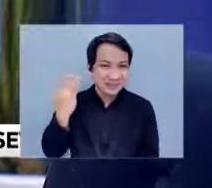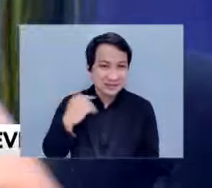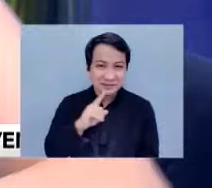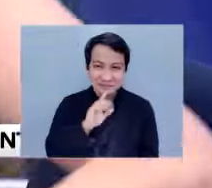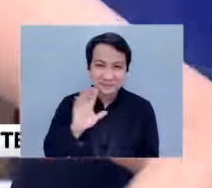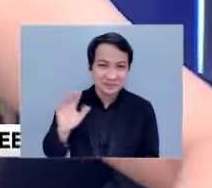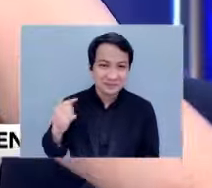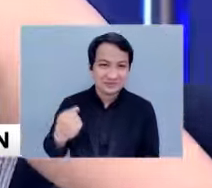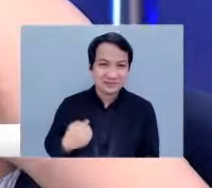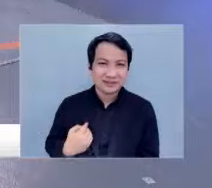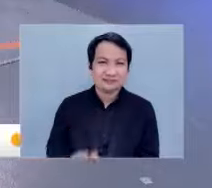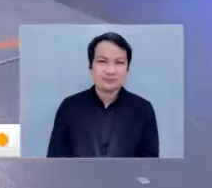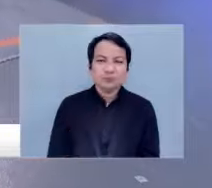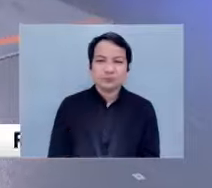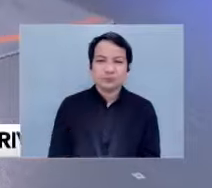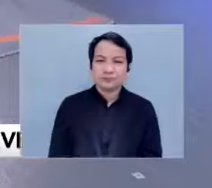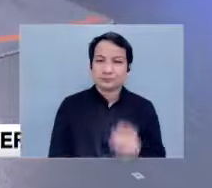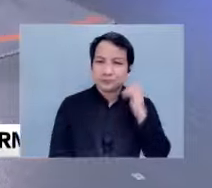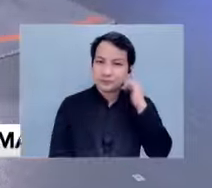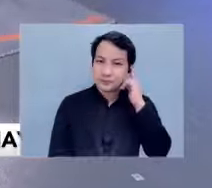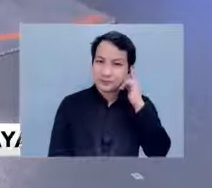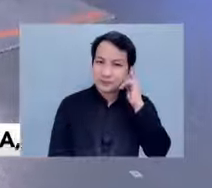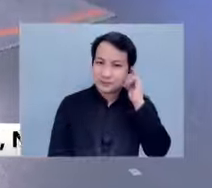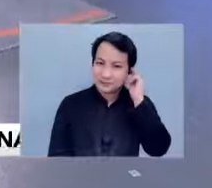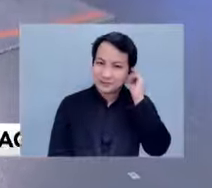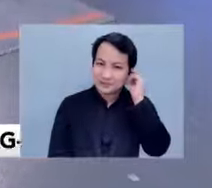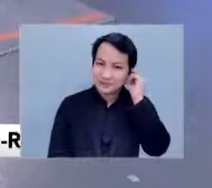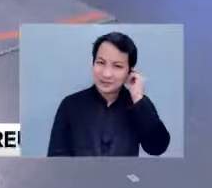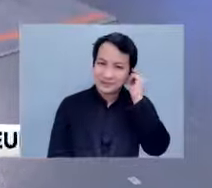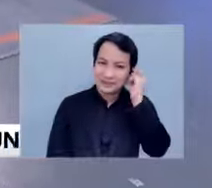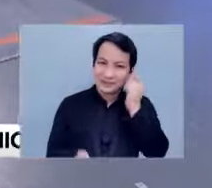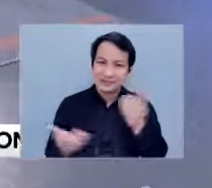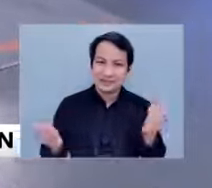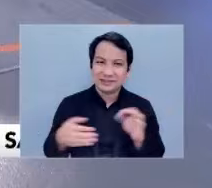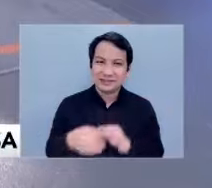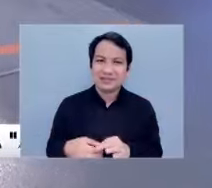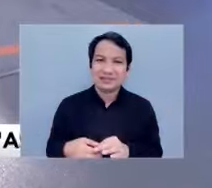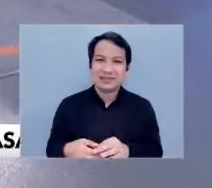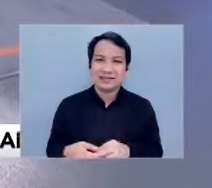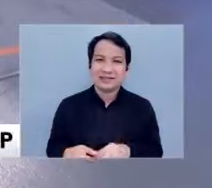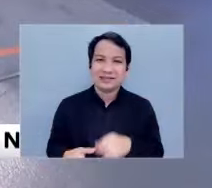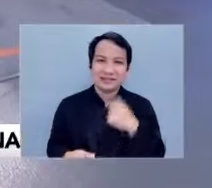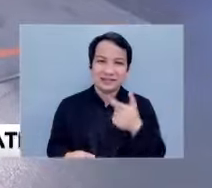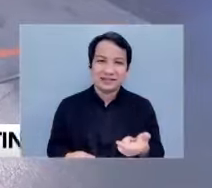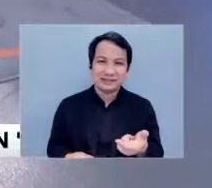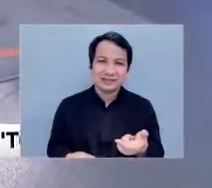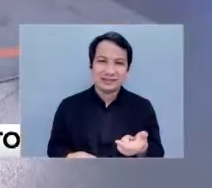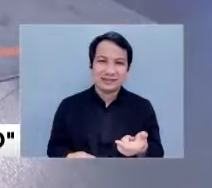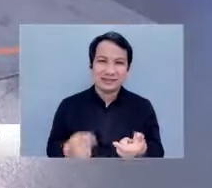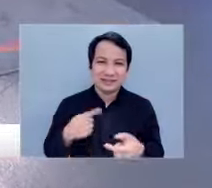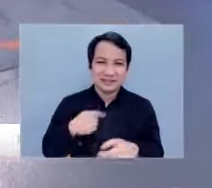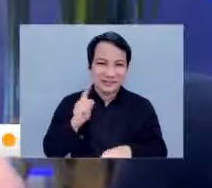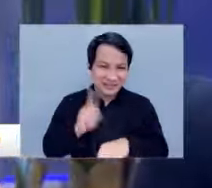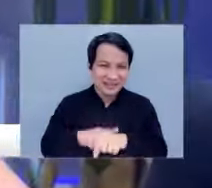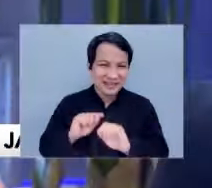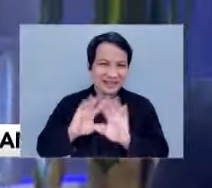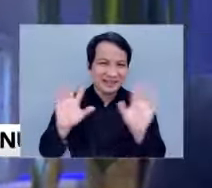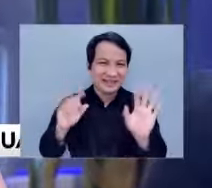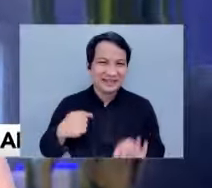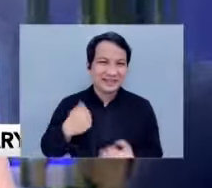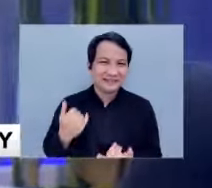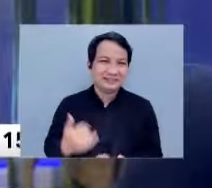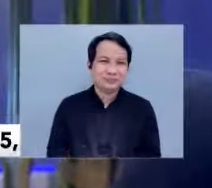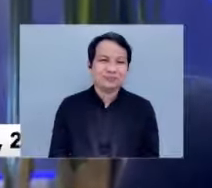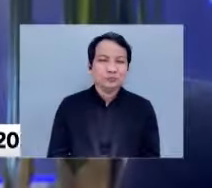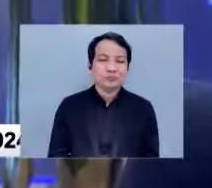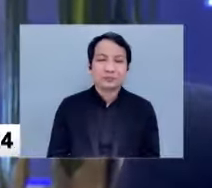tayo. Bakit hindi lang ibinigay mo sa ba't yung ito yung sir? Pasensya ka na. It's my time to shine. Kaya alam niyo